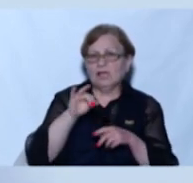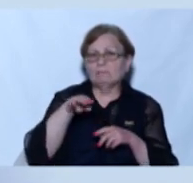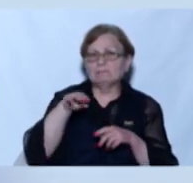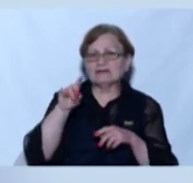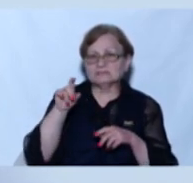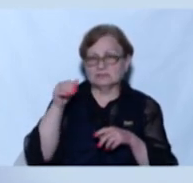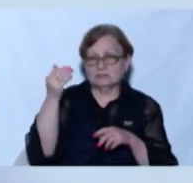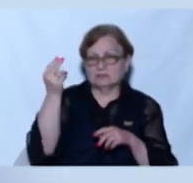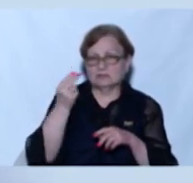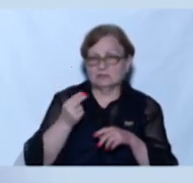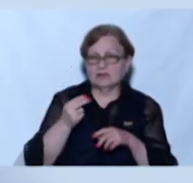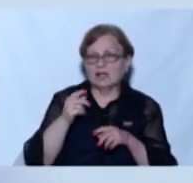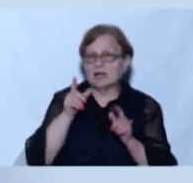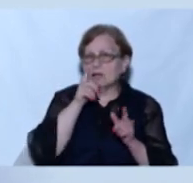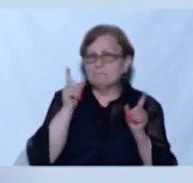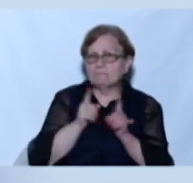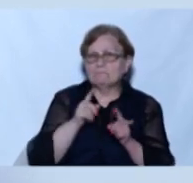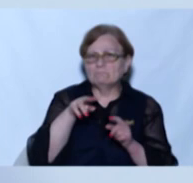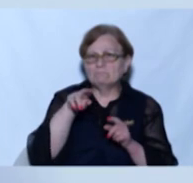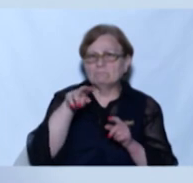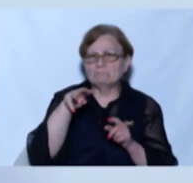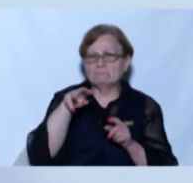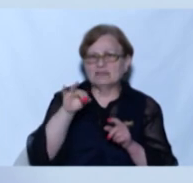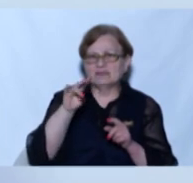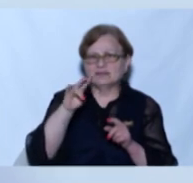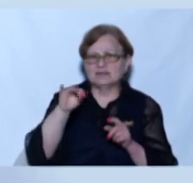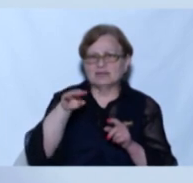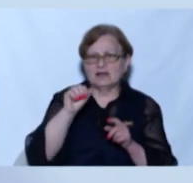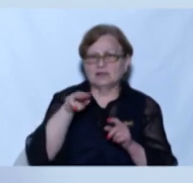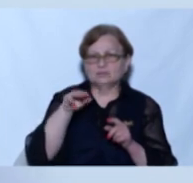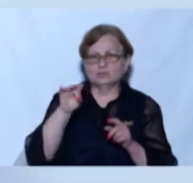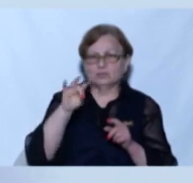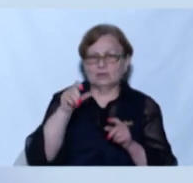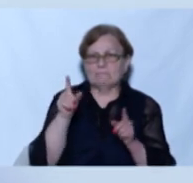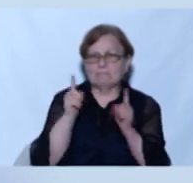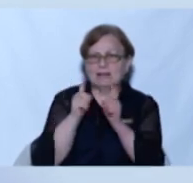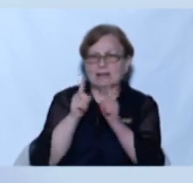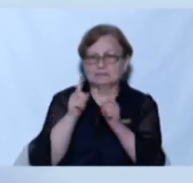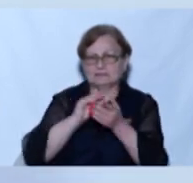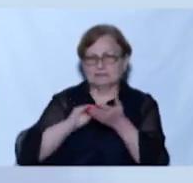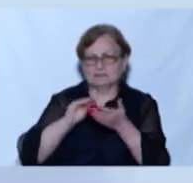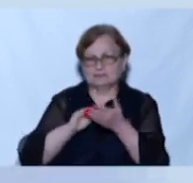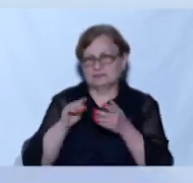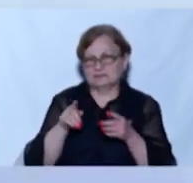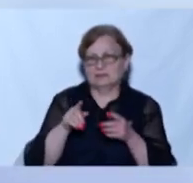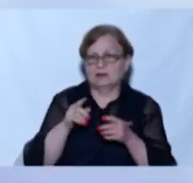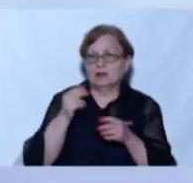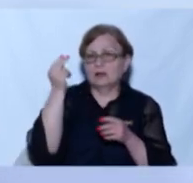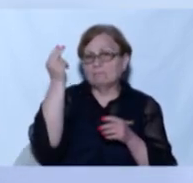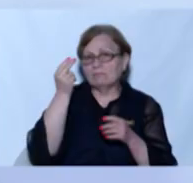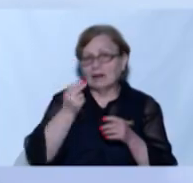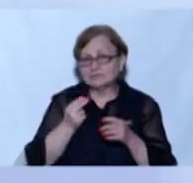წერენ, მინიატურა რომ ქვია, ხო? მინიატურაც მხატრობიდან აღებული ტერმინია. ასე რომ მხატრობა